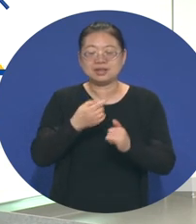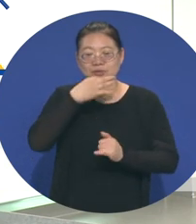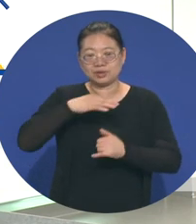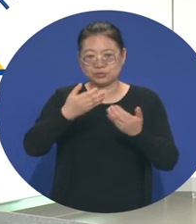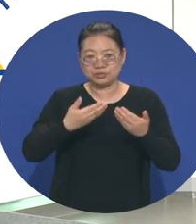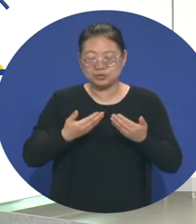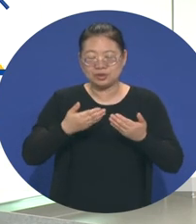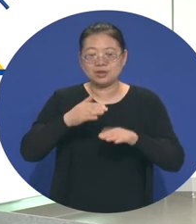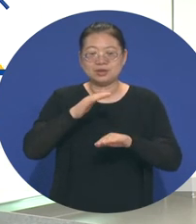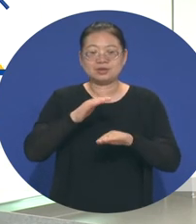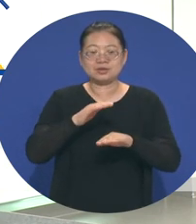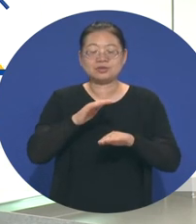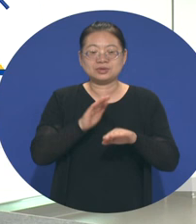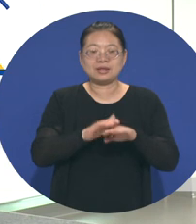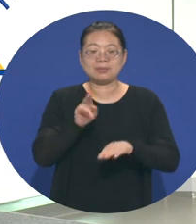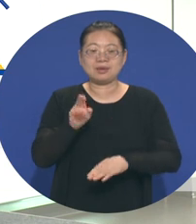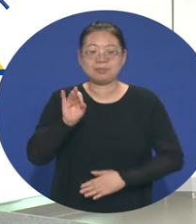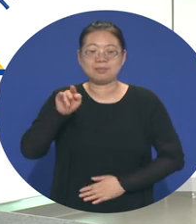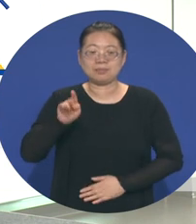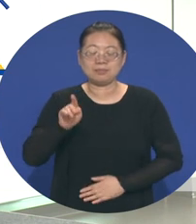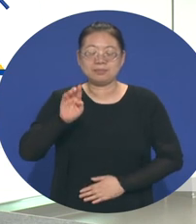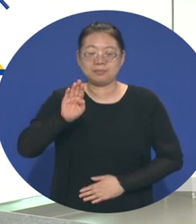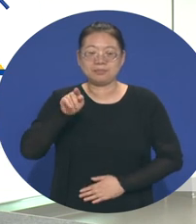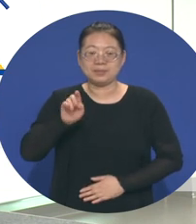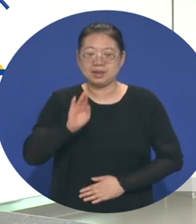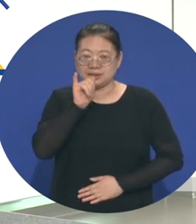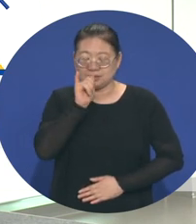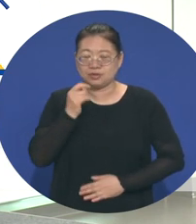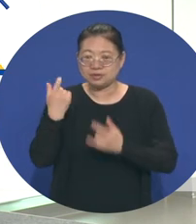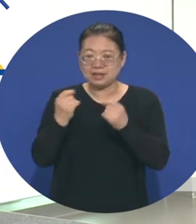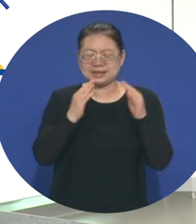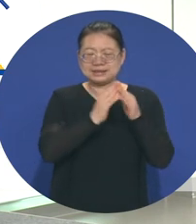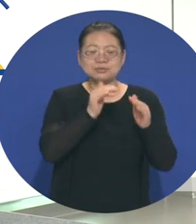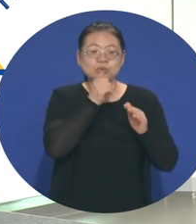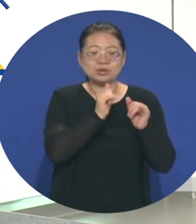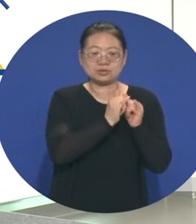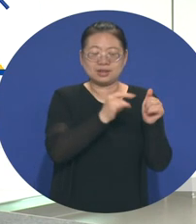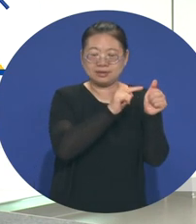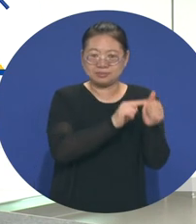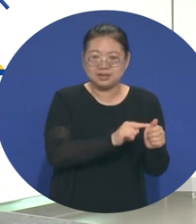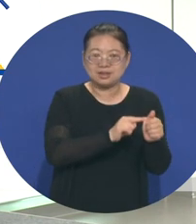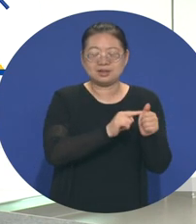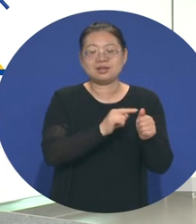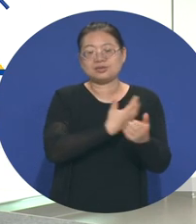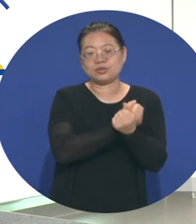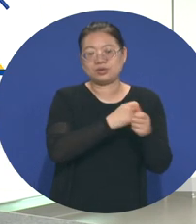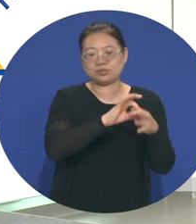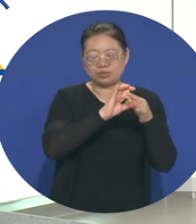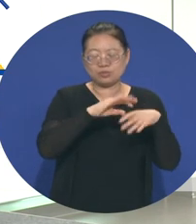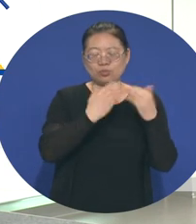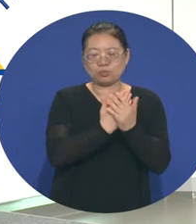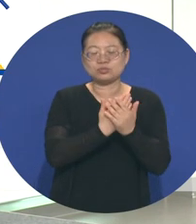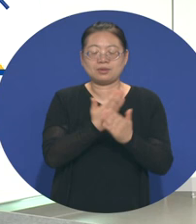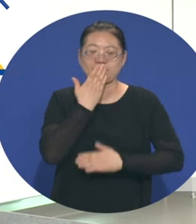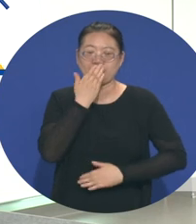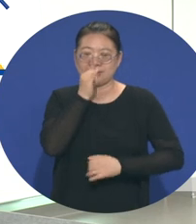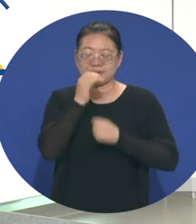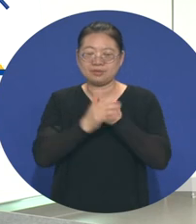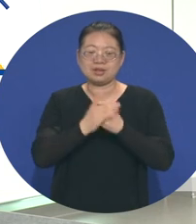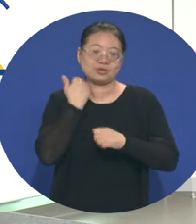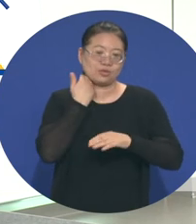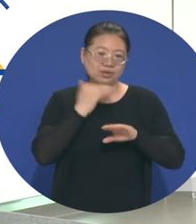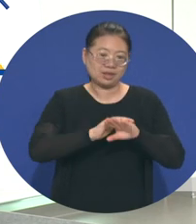있는 것처럼 공인중개사 분들의 계약에 의해서 모든 전세 계약이 체결되기 때문에이